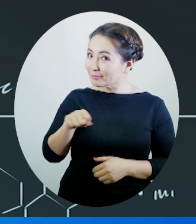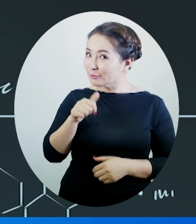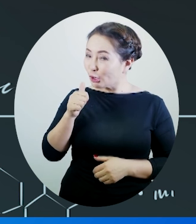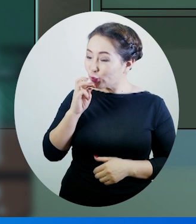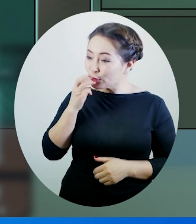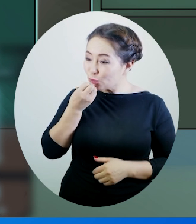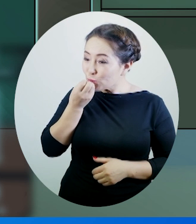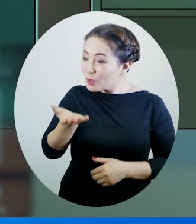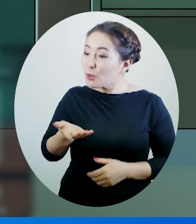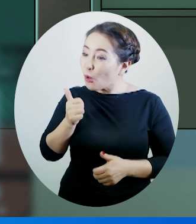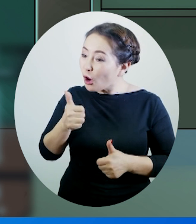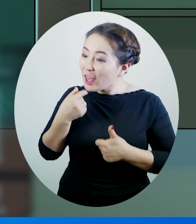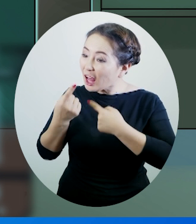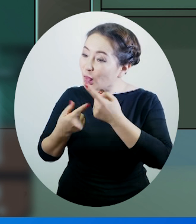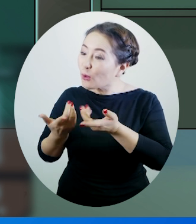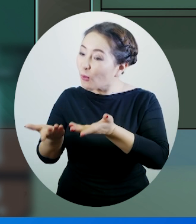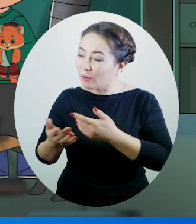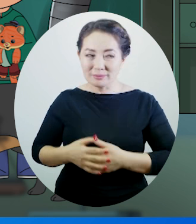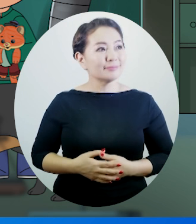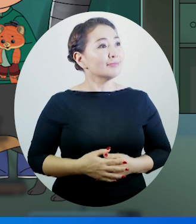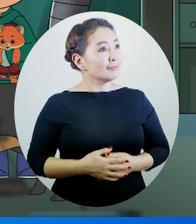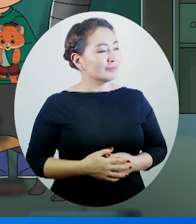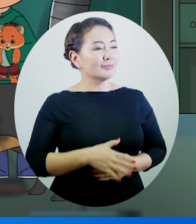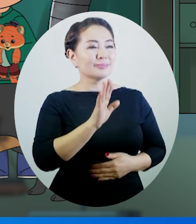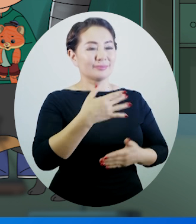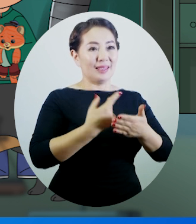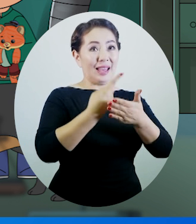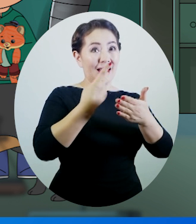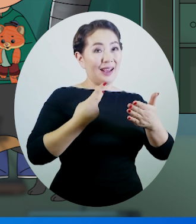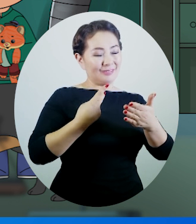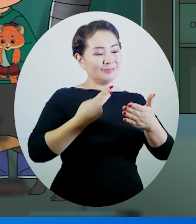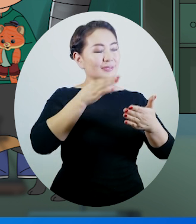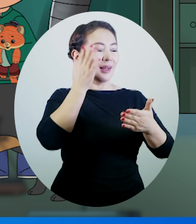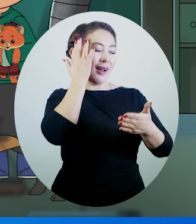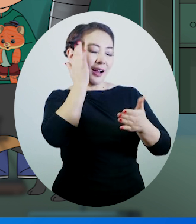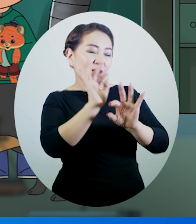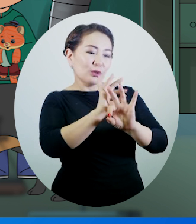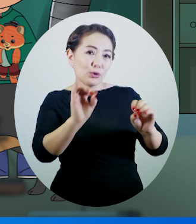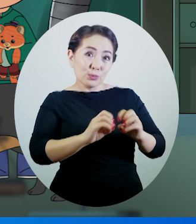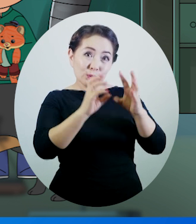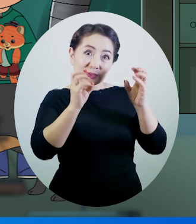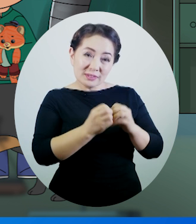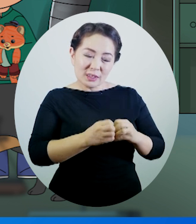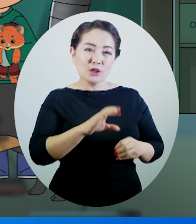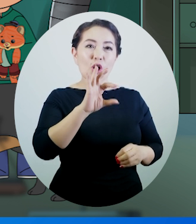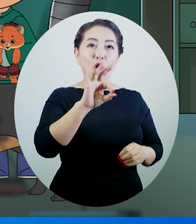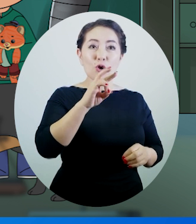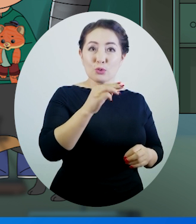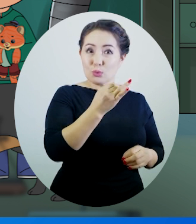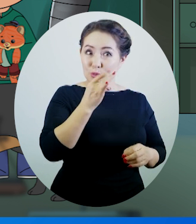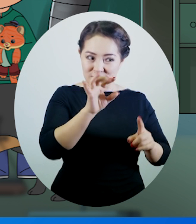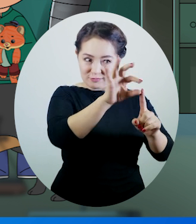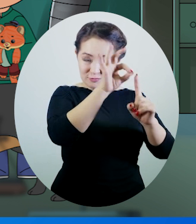зүйл хэлэх үү? Хөөх, тэгэлтэй. Ах нь гадаад үлгэрийн номоо бүтээгээд Өнхрүүш болон Хансел Гретлийн